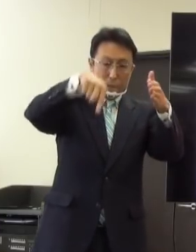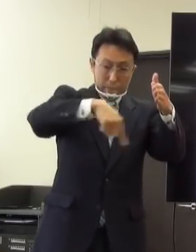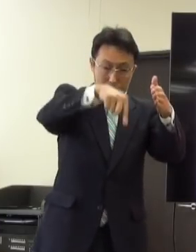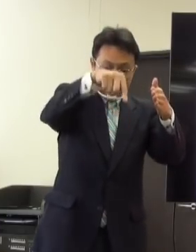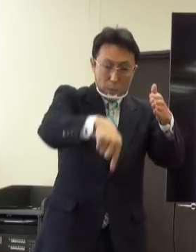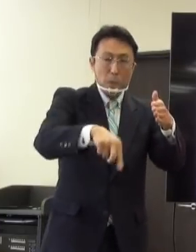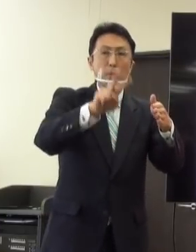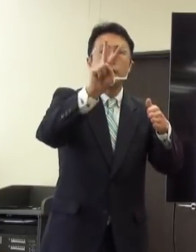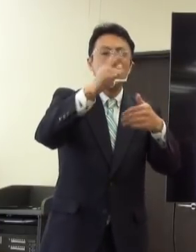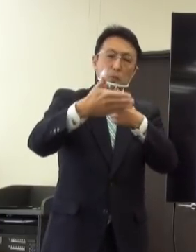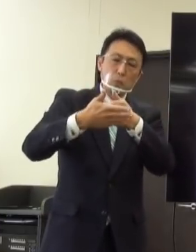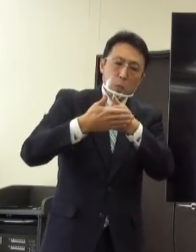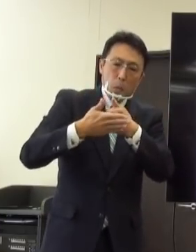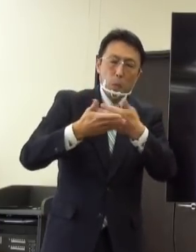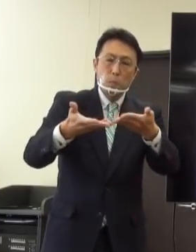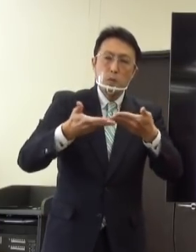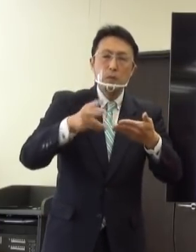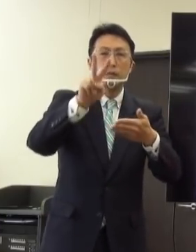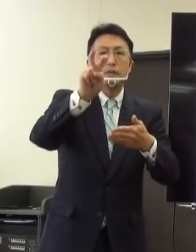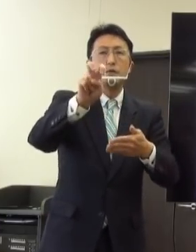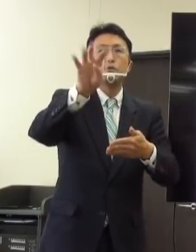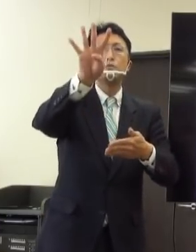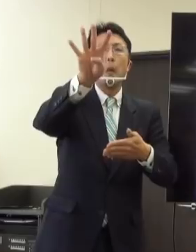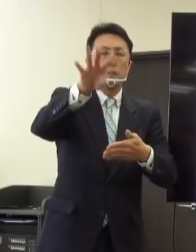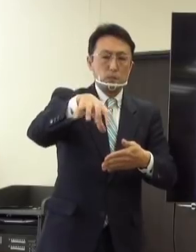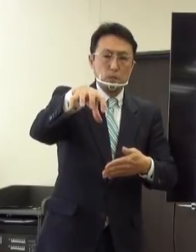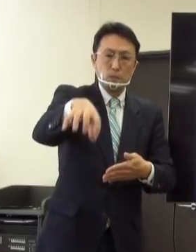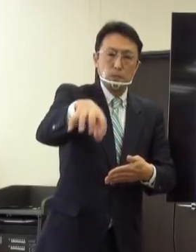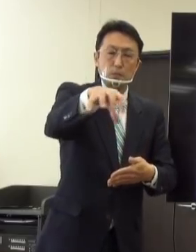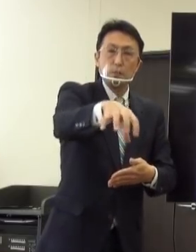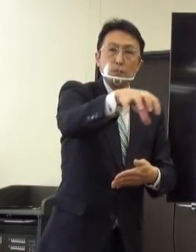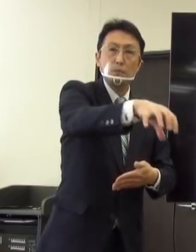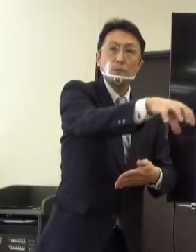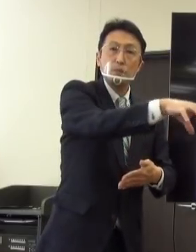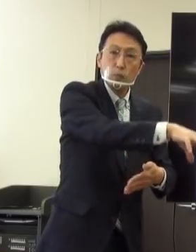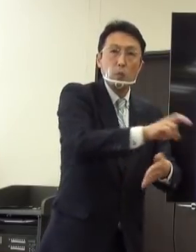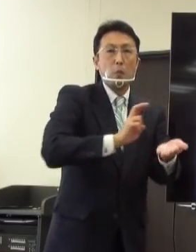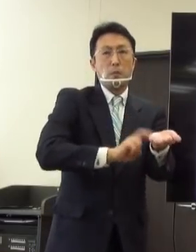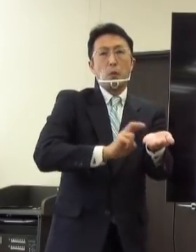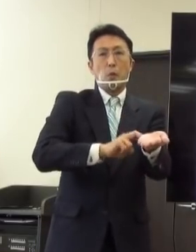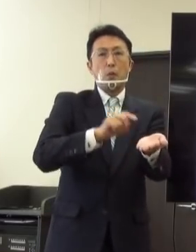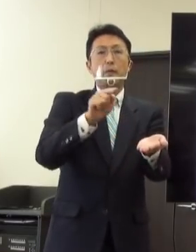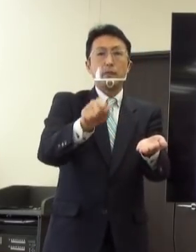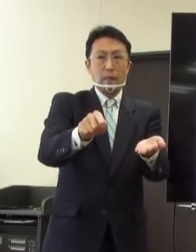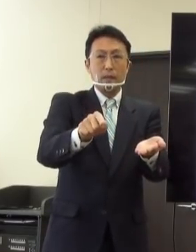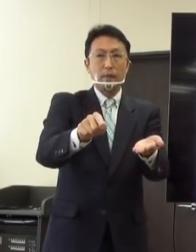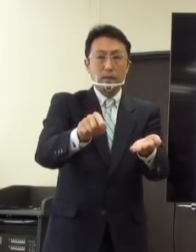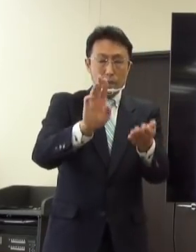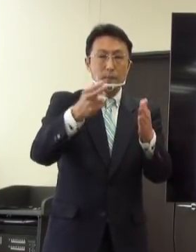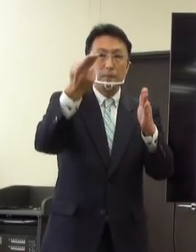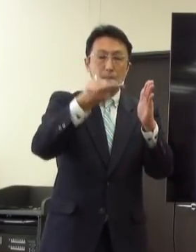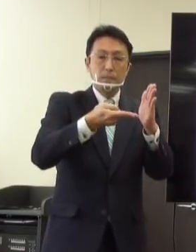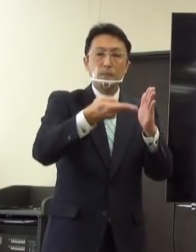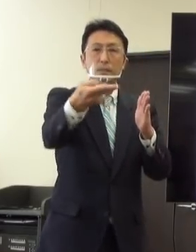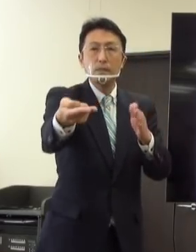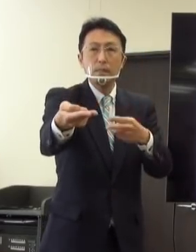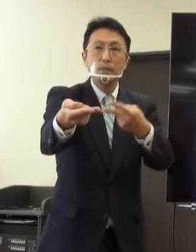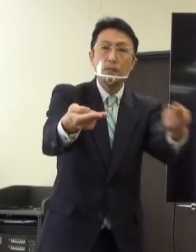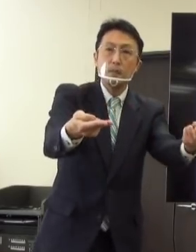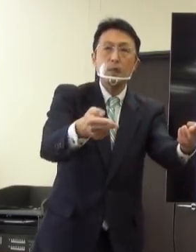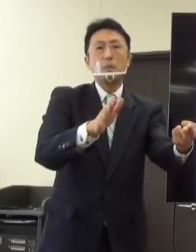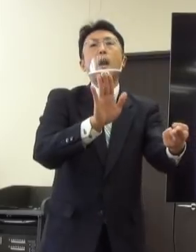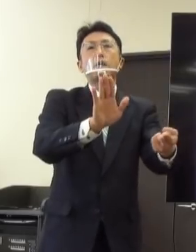に県の DMAT 統括の方でやっております。はい、